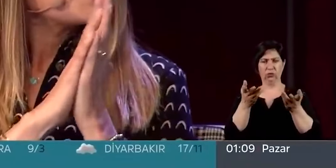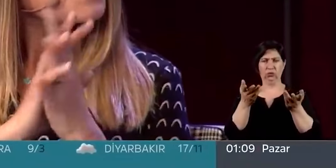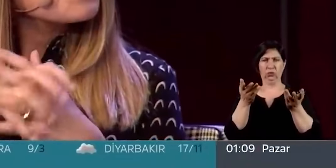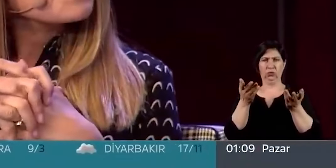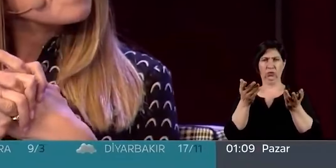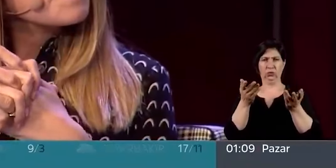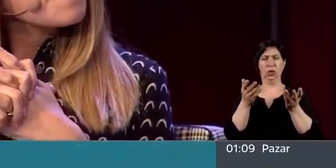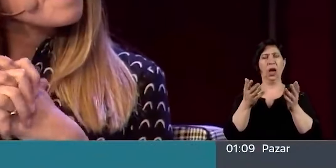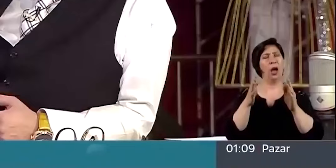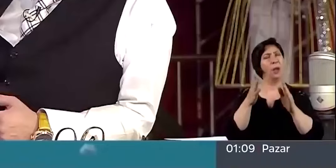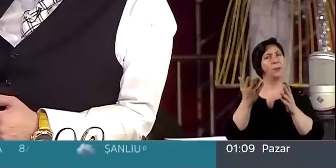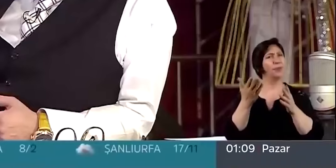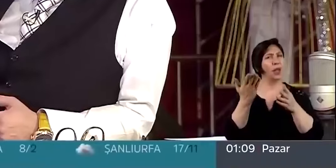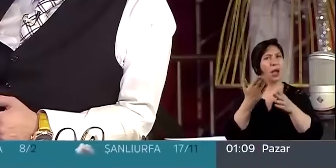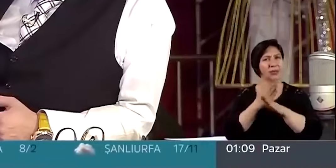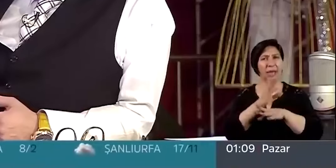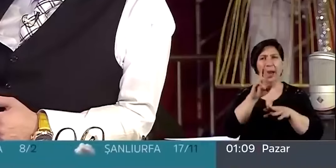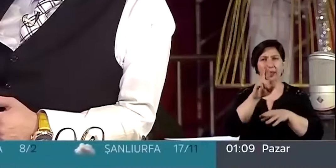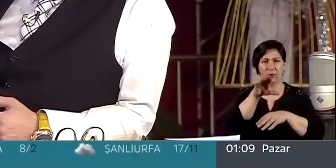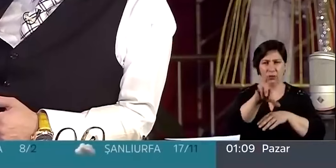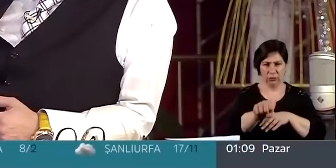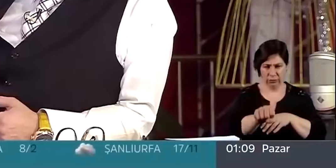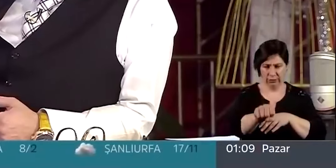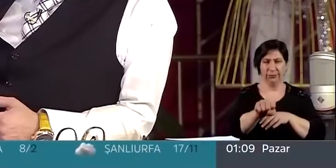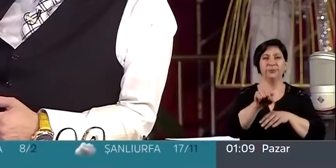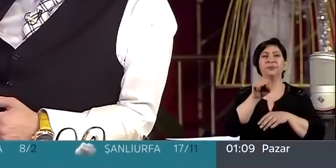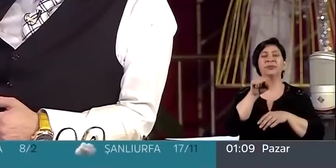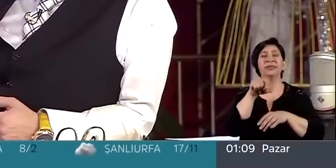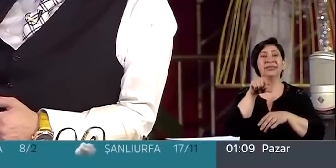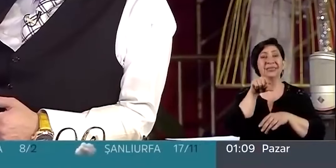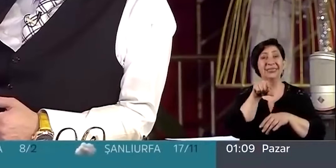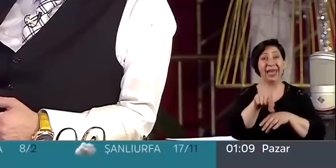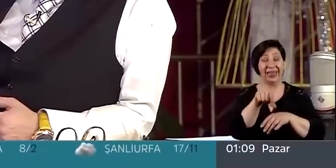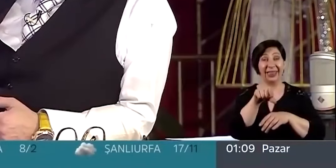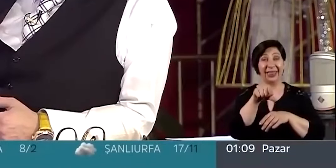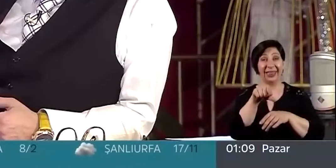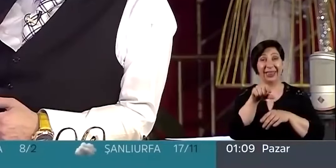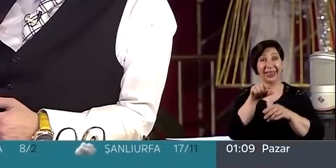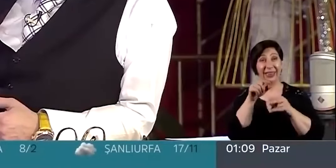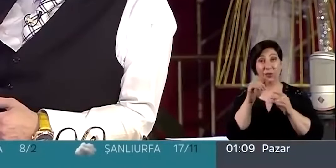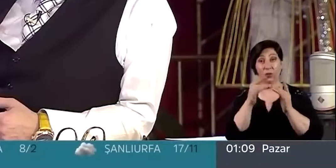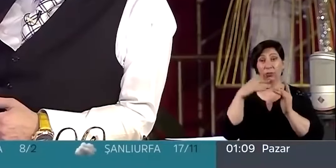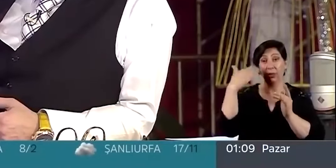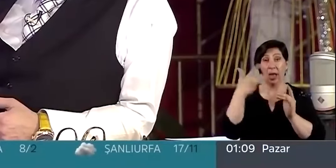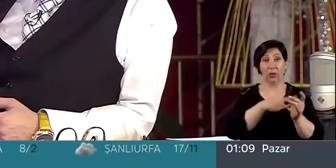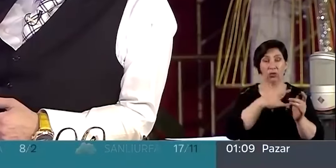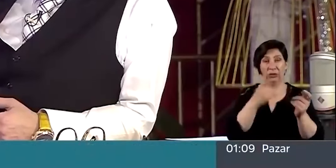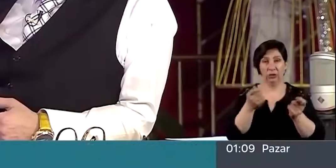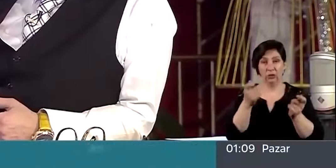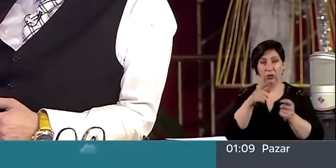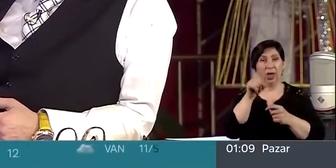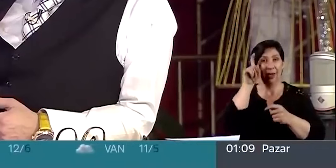Yani aslında randevu alabiliyoruz. Evet, doğru. Ve sen karşı tarafta çalışan bir insansın. Evet.